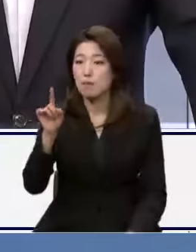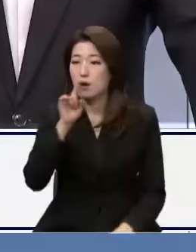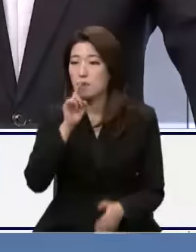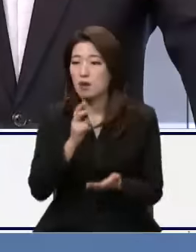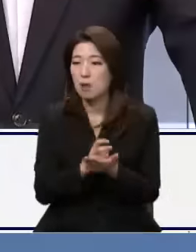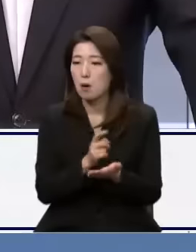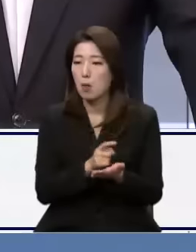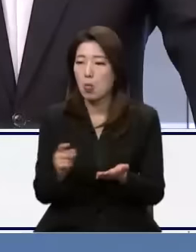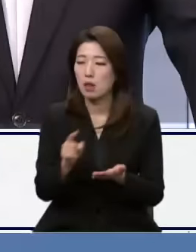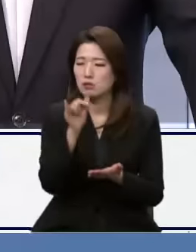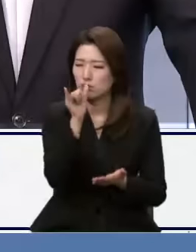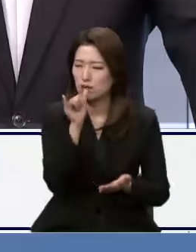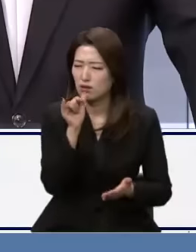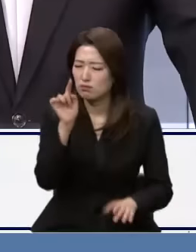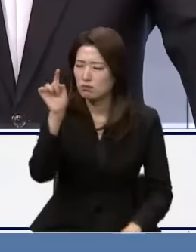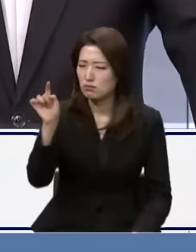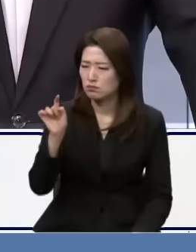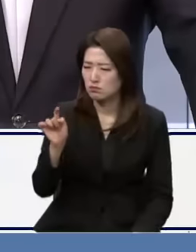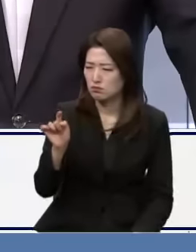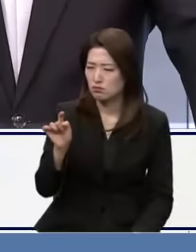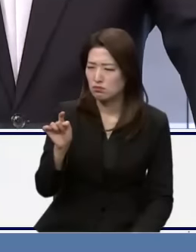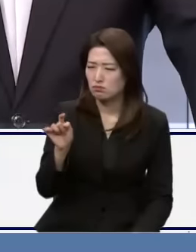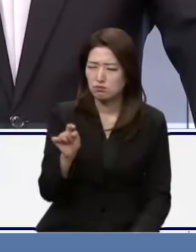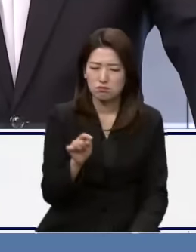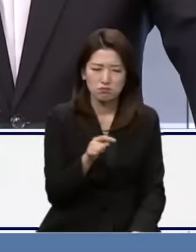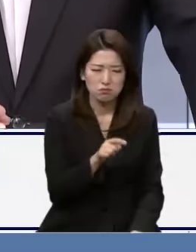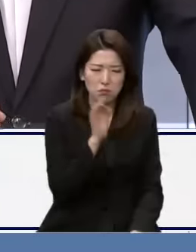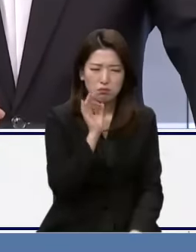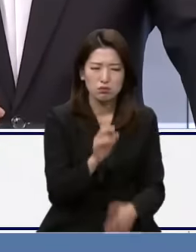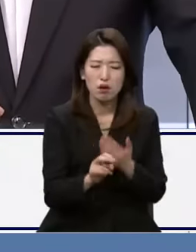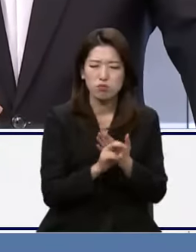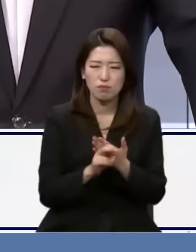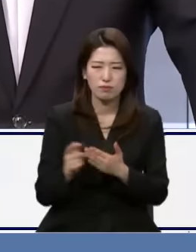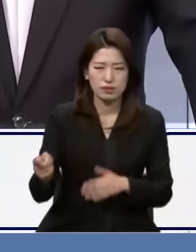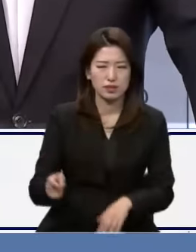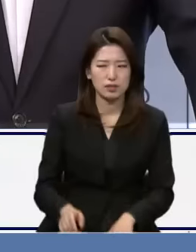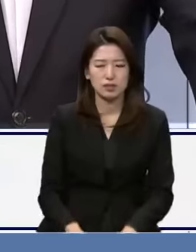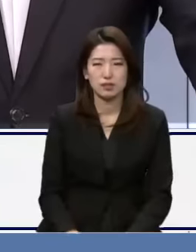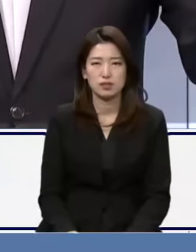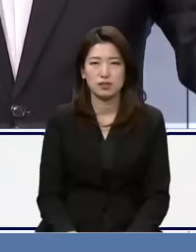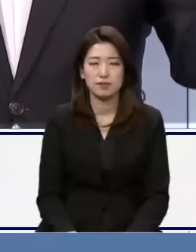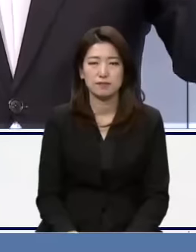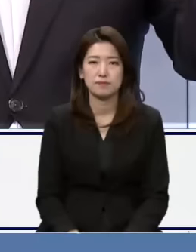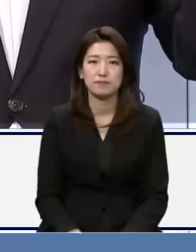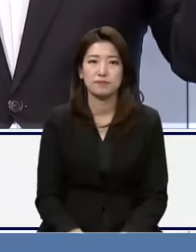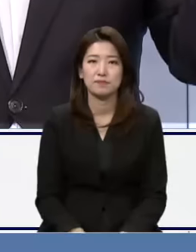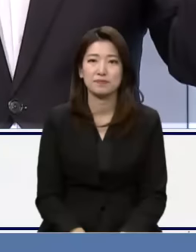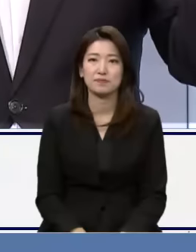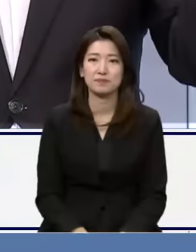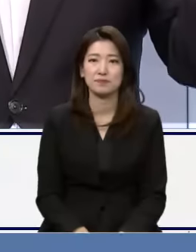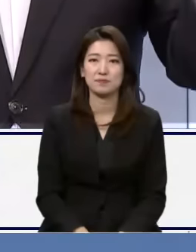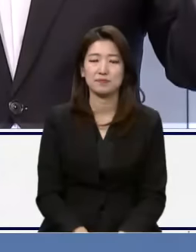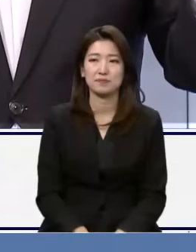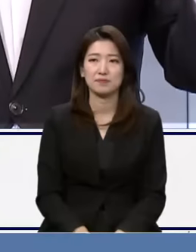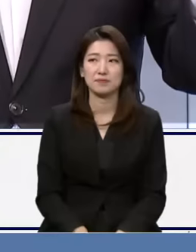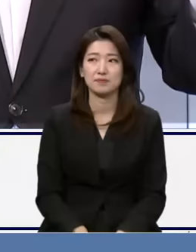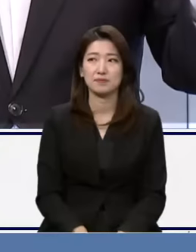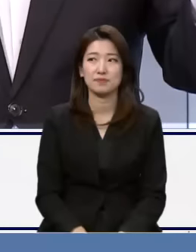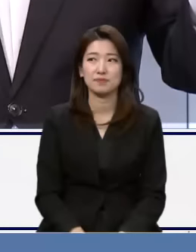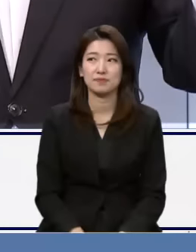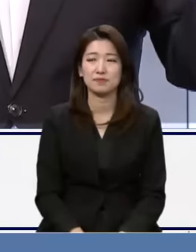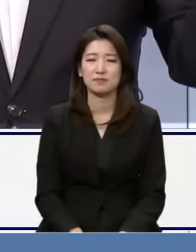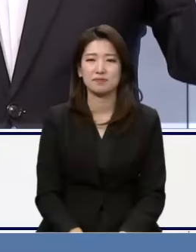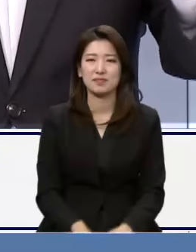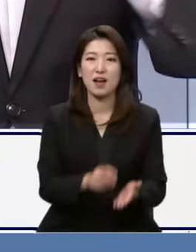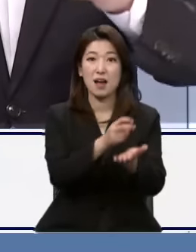근데 위법이라는 거는 어 불법이라는 얘기 아닙니까 편법은 그래도이 정당하지 못한